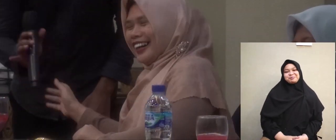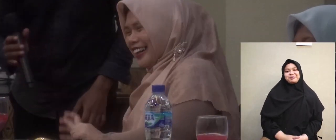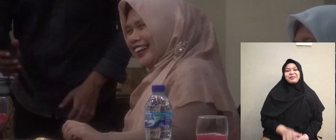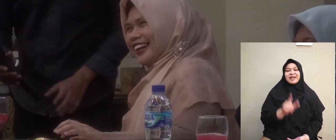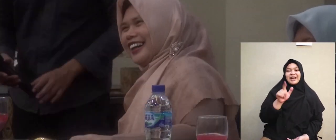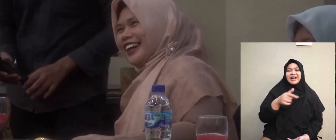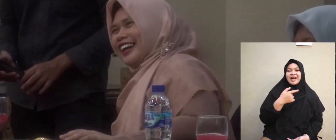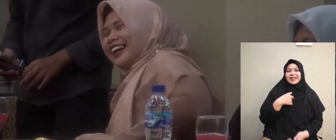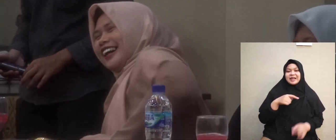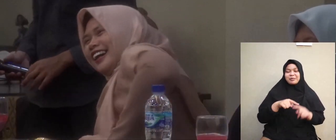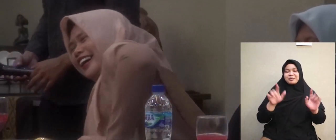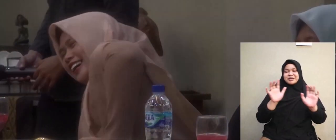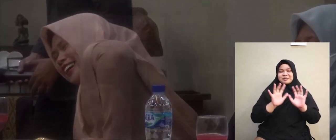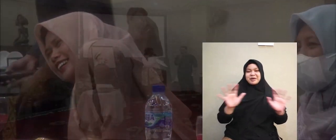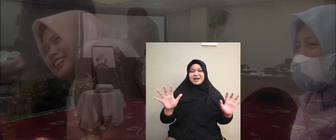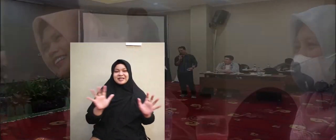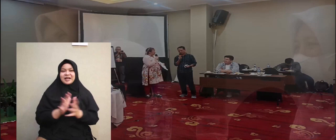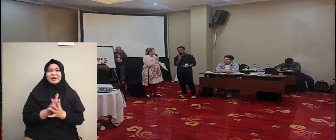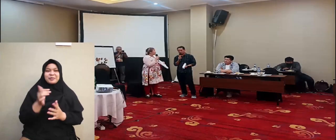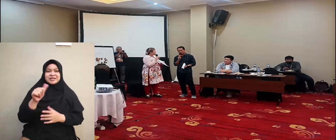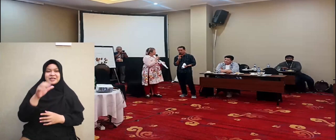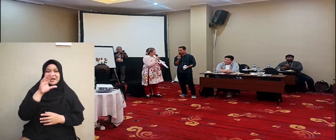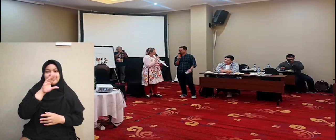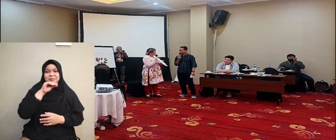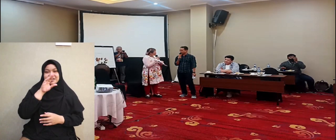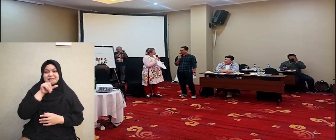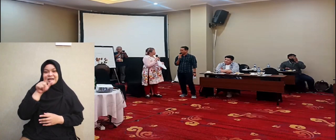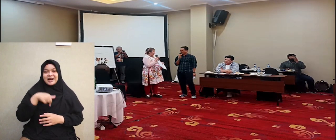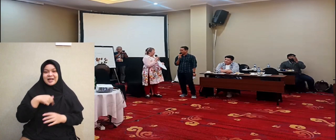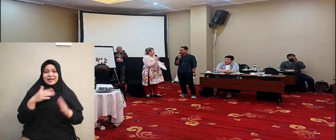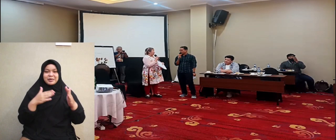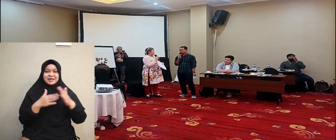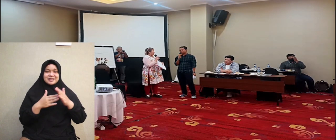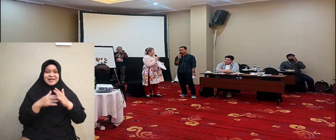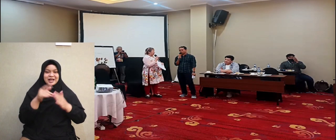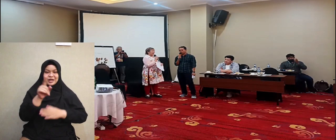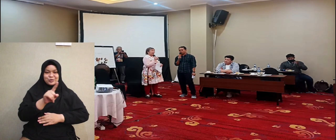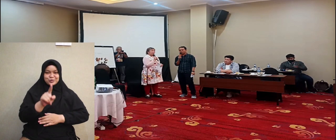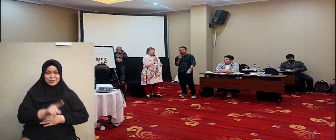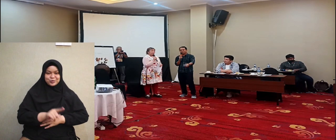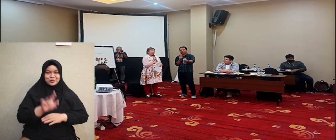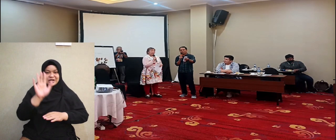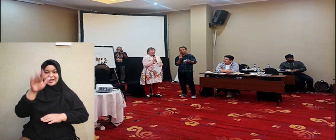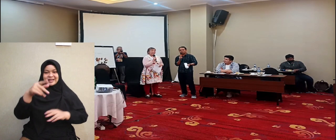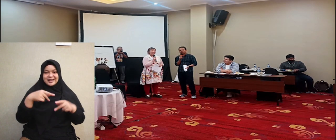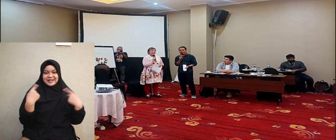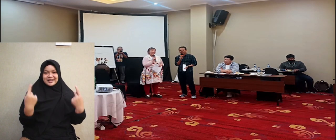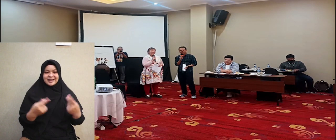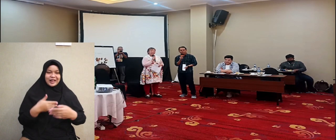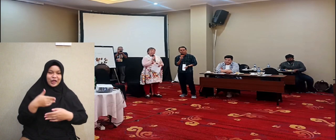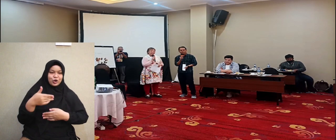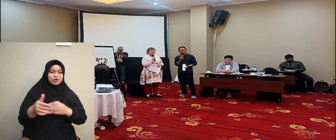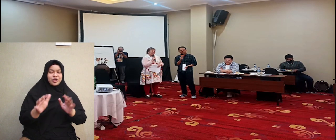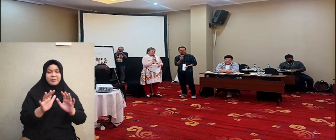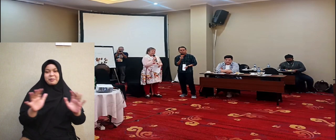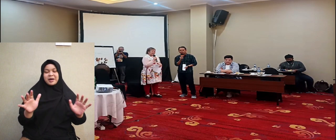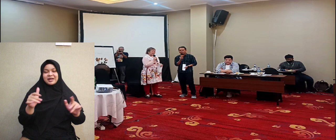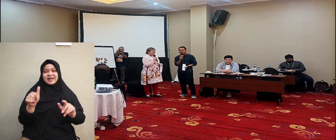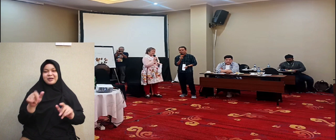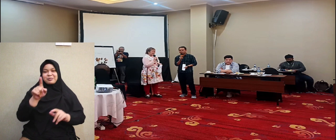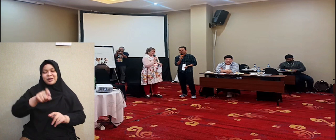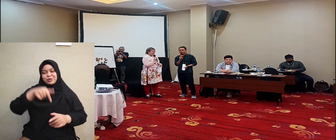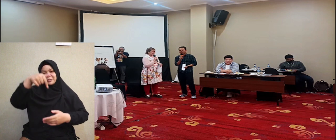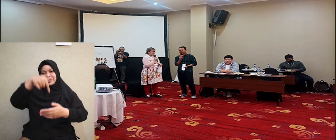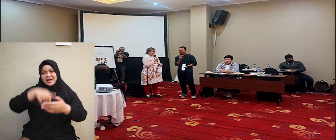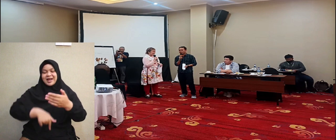masih banyak lagi yang akan bicara tapi kita Break dulu ya kita Break dulu nanti kita akan lanjut Ada banyak hal yang tadi perlu